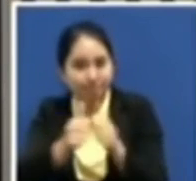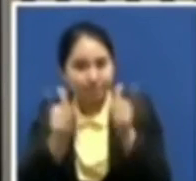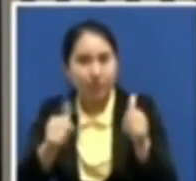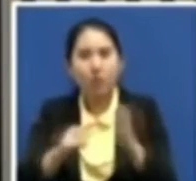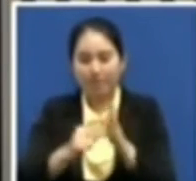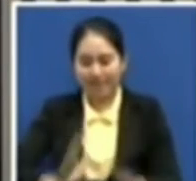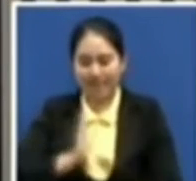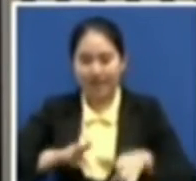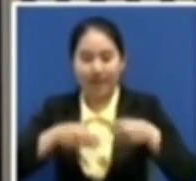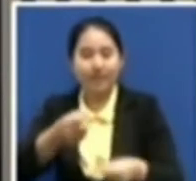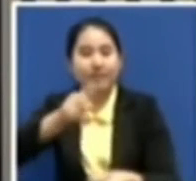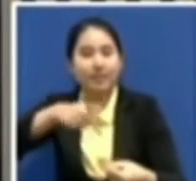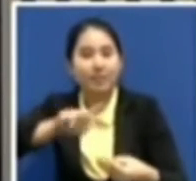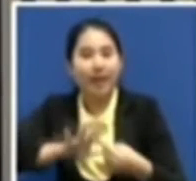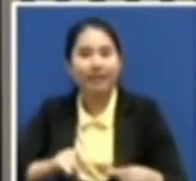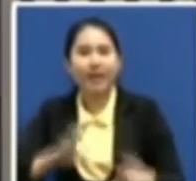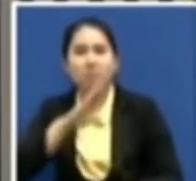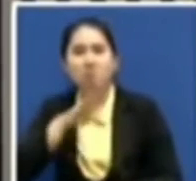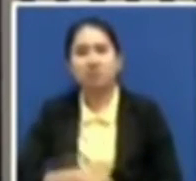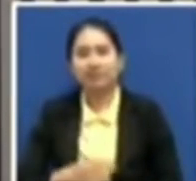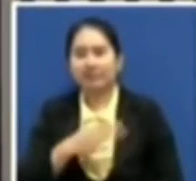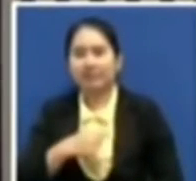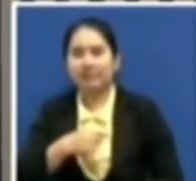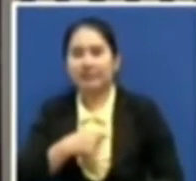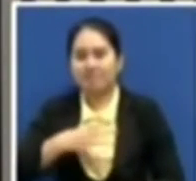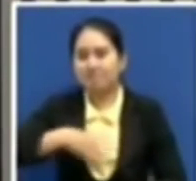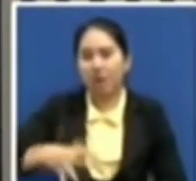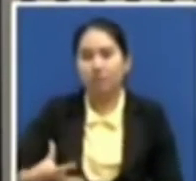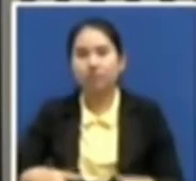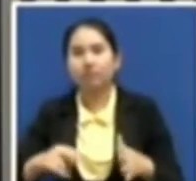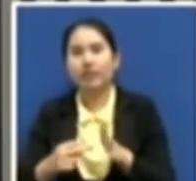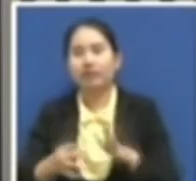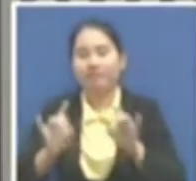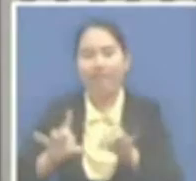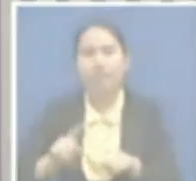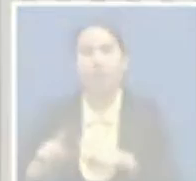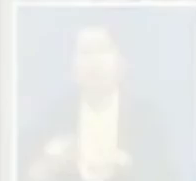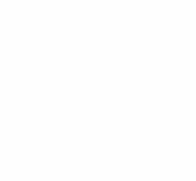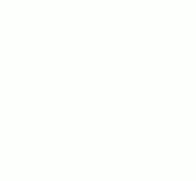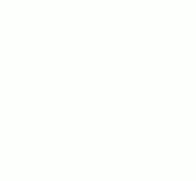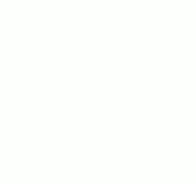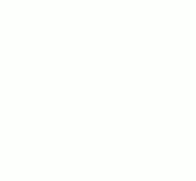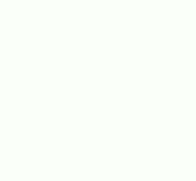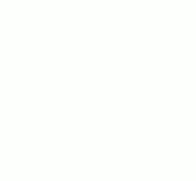ให้เกียรติสภาครับแต่ถ้าไม่พอใจอะไรกันแล้วโหใส่กันนี่คือการไม่ให้เกียรติสภาครับขอบคุณครับ